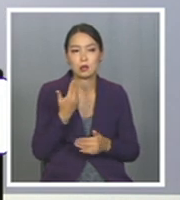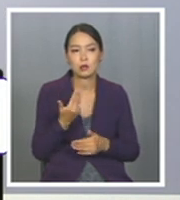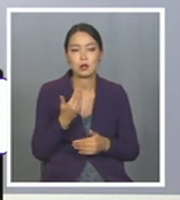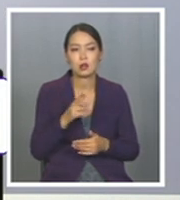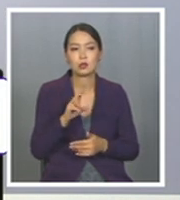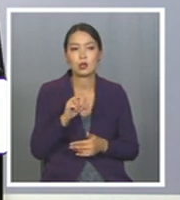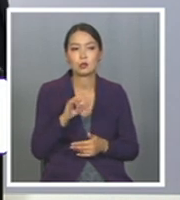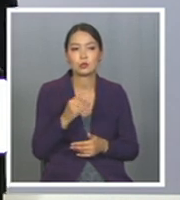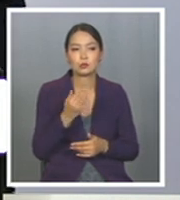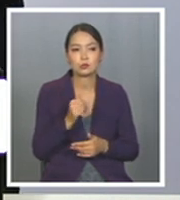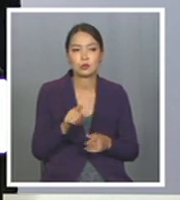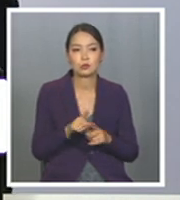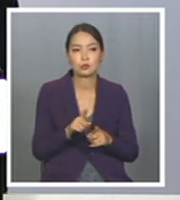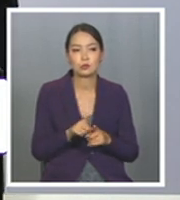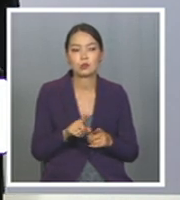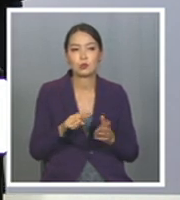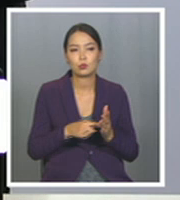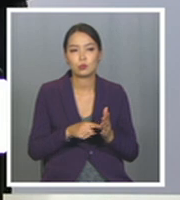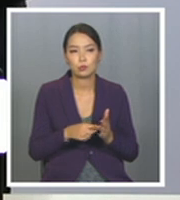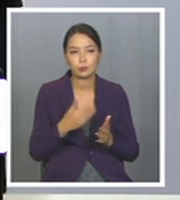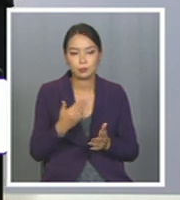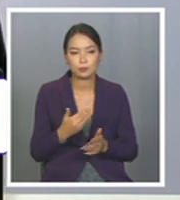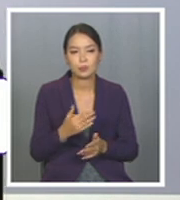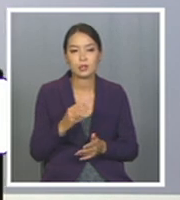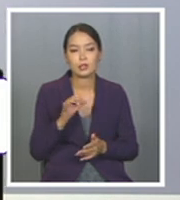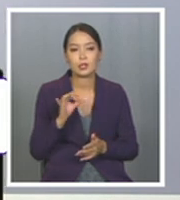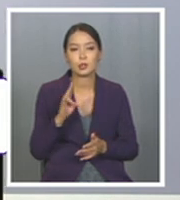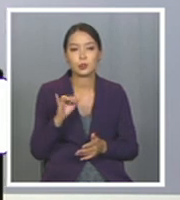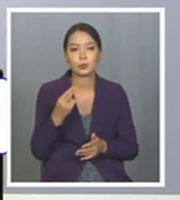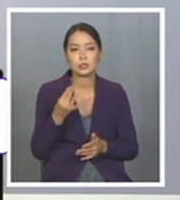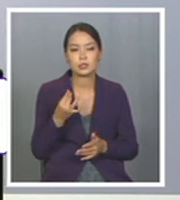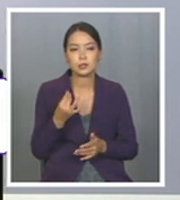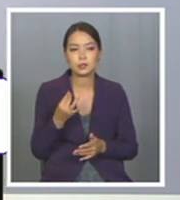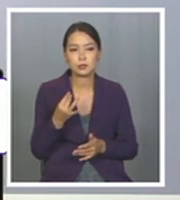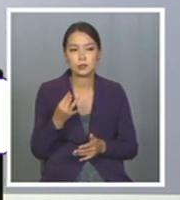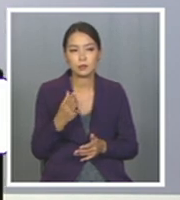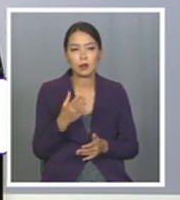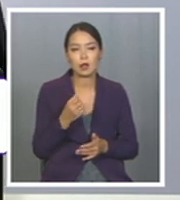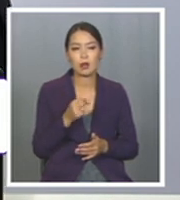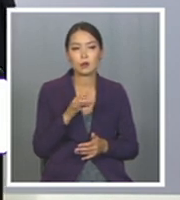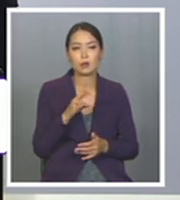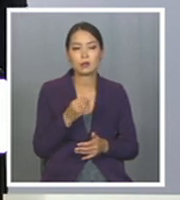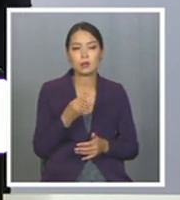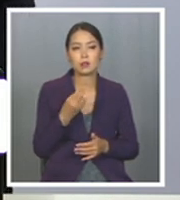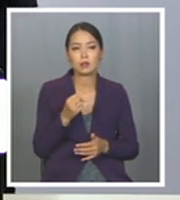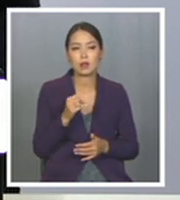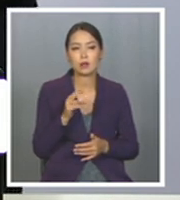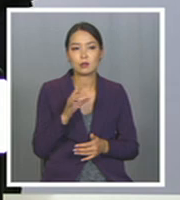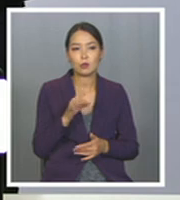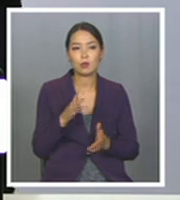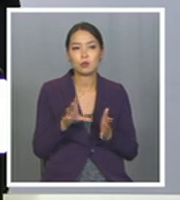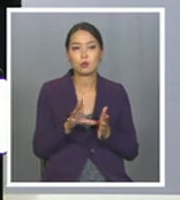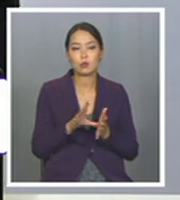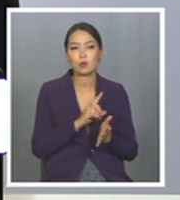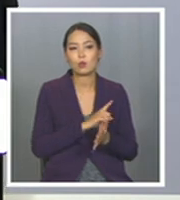катушкадағы кернеу тоқ күшін көбейтеміз индуктивтілік кедергіге, ал конденсатордағы кернеуіміз тоқ күшін